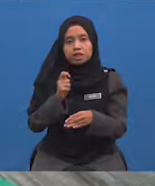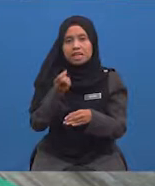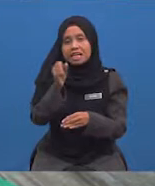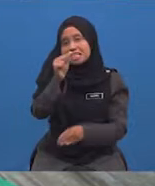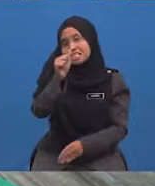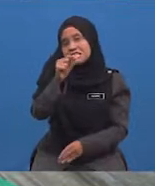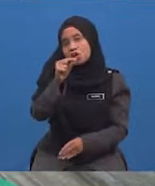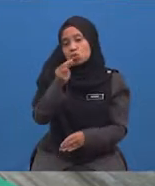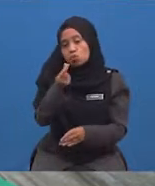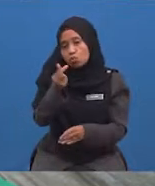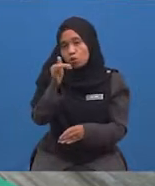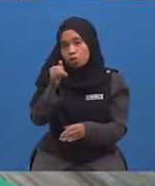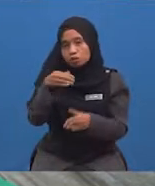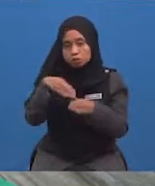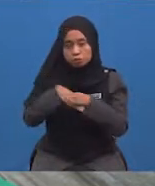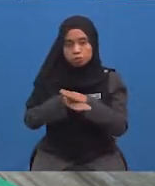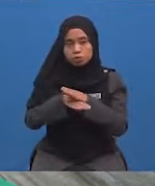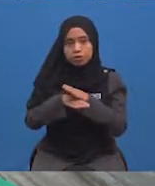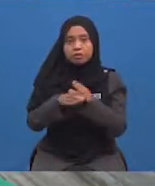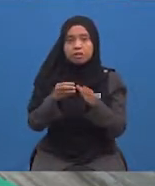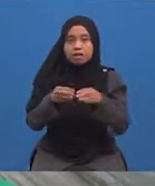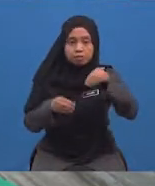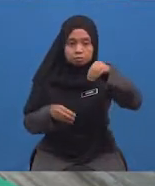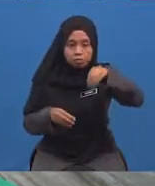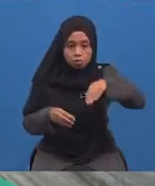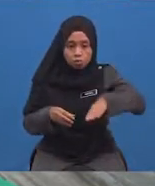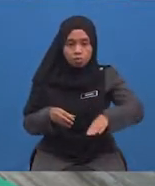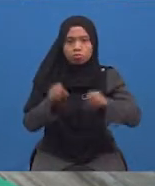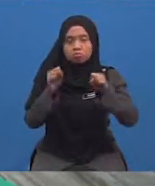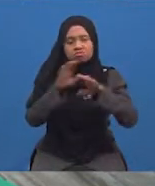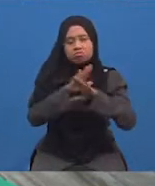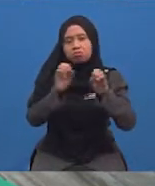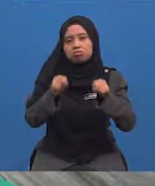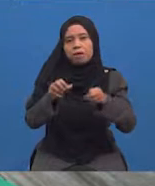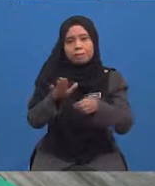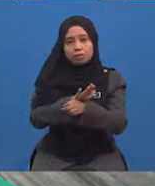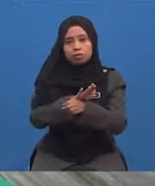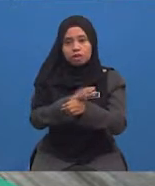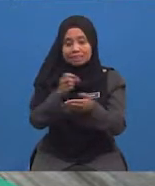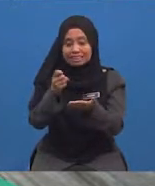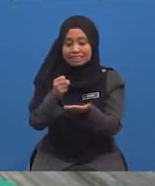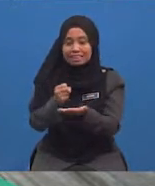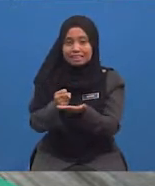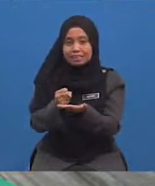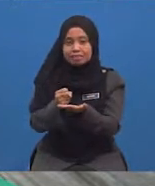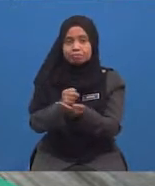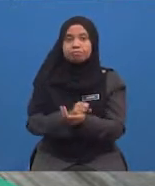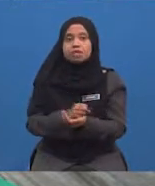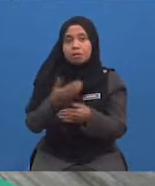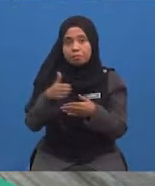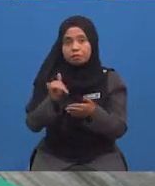yang diisikan dalam sebuah kon masih belum dapat memenuhi sebuah silinder.